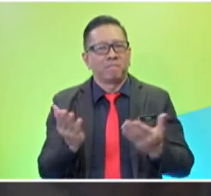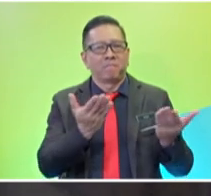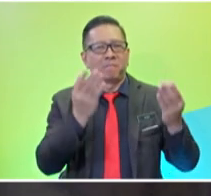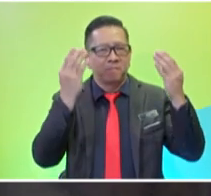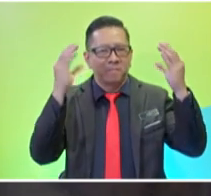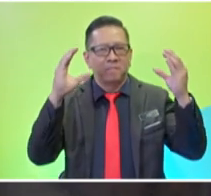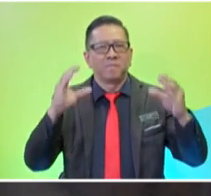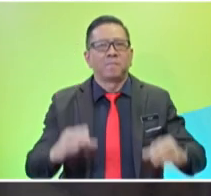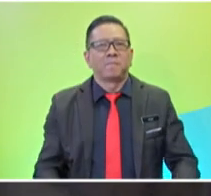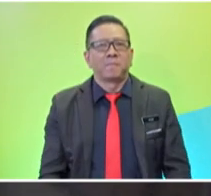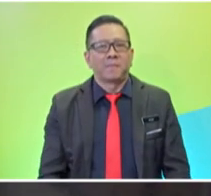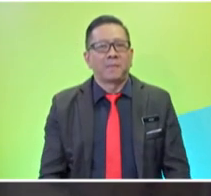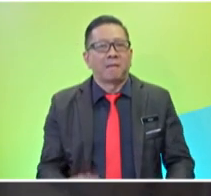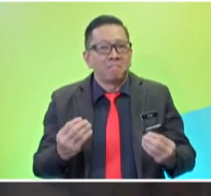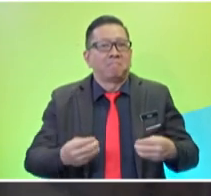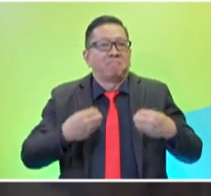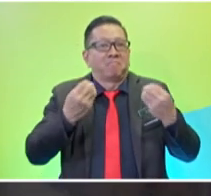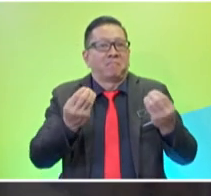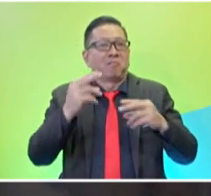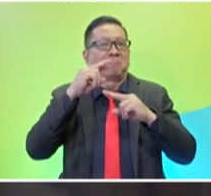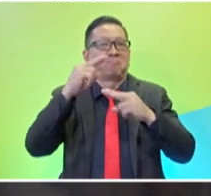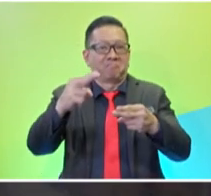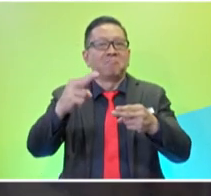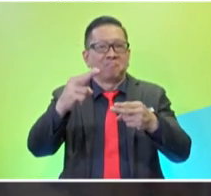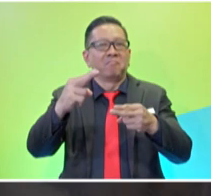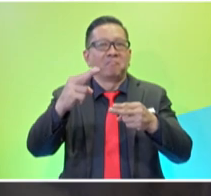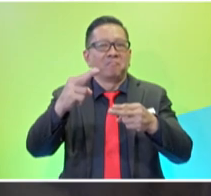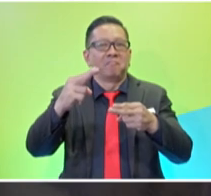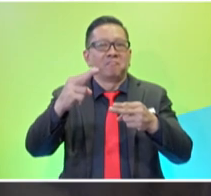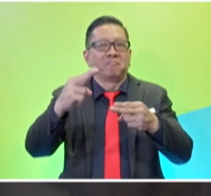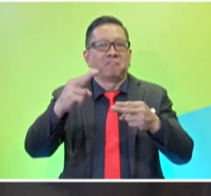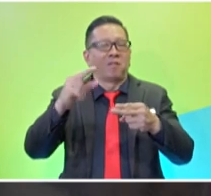kita bagi berapa ganjaran untuk Young Wei dan juga nih